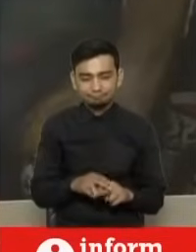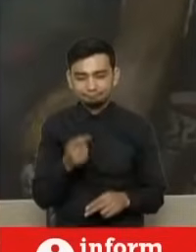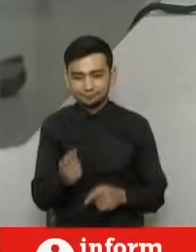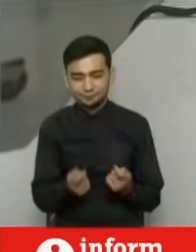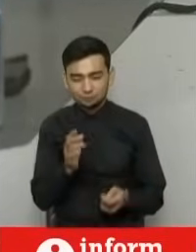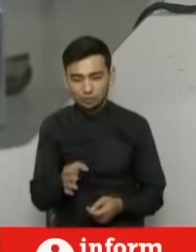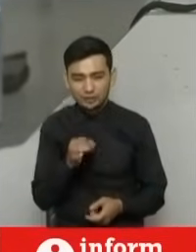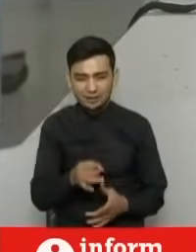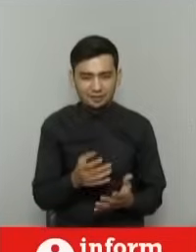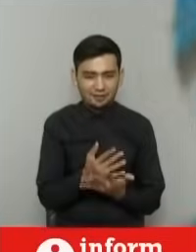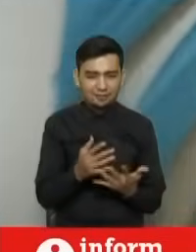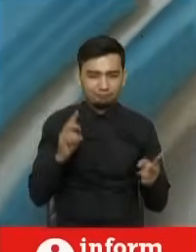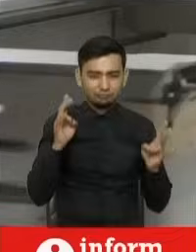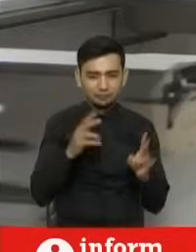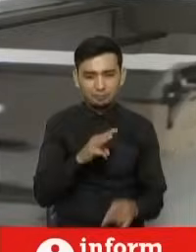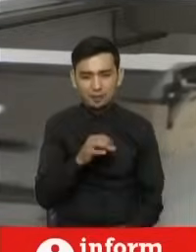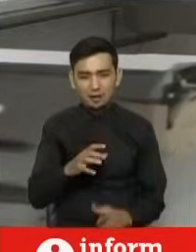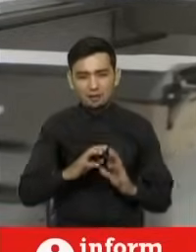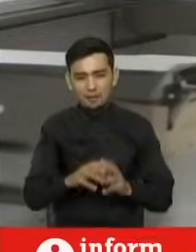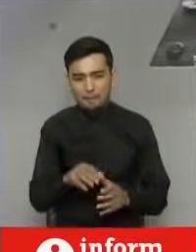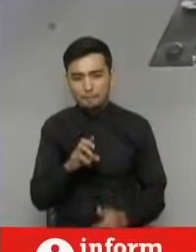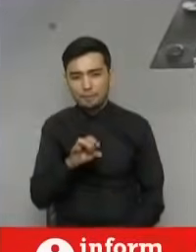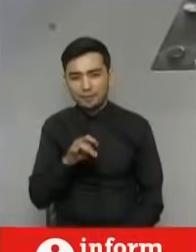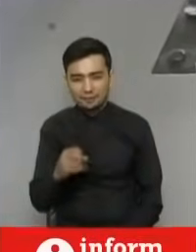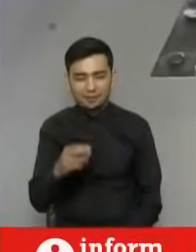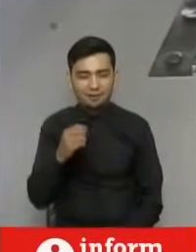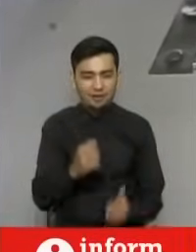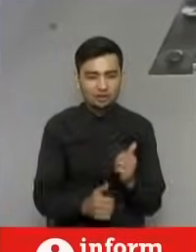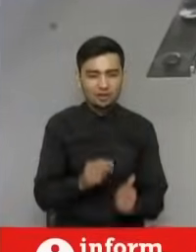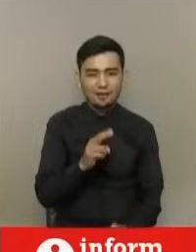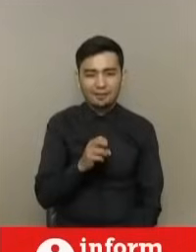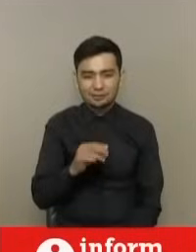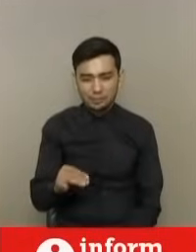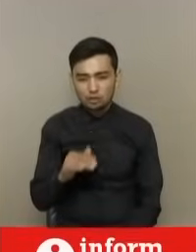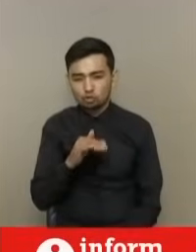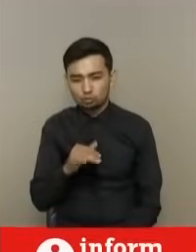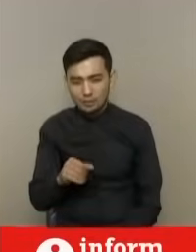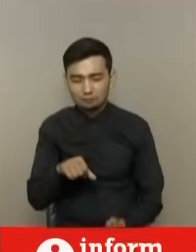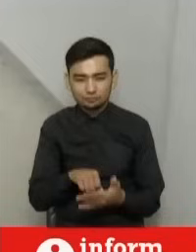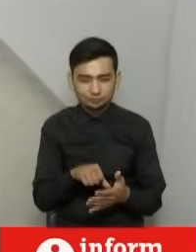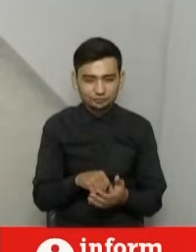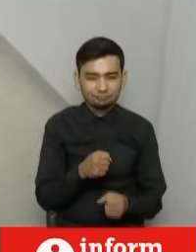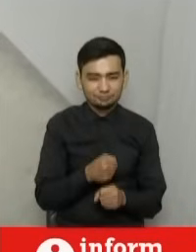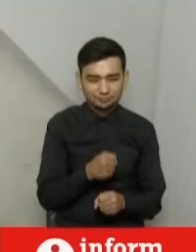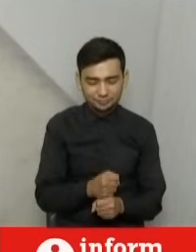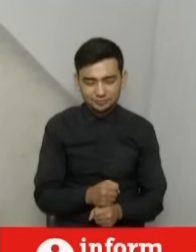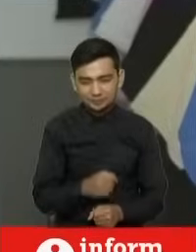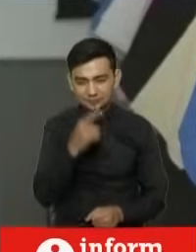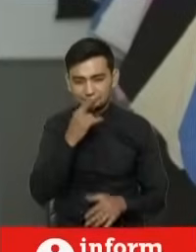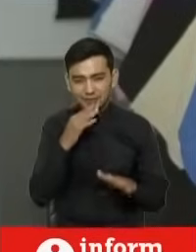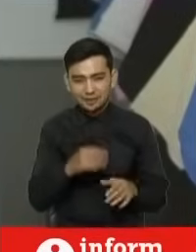казахстанские и мировые бренды. Особенно радует, что в каждой Каспий Жума принимает участие все больше производителей отечественной